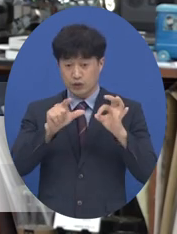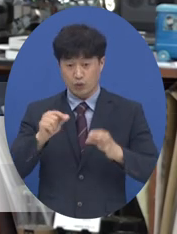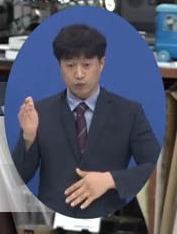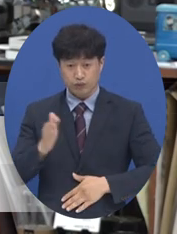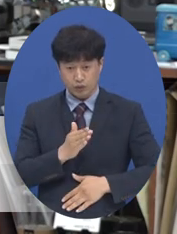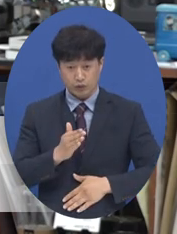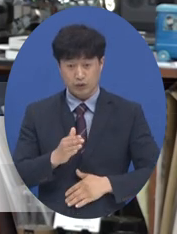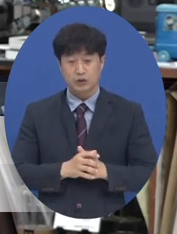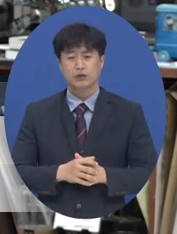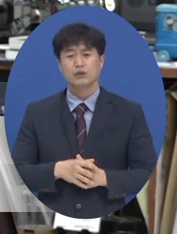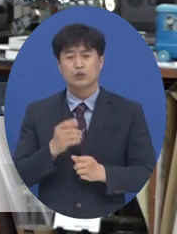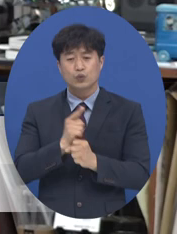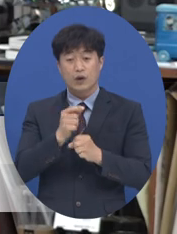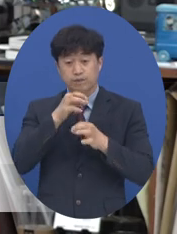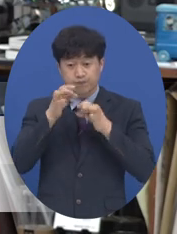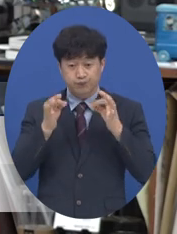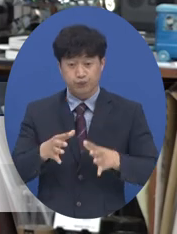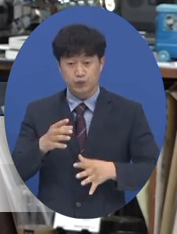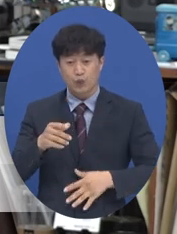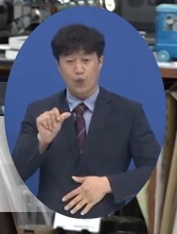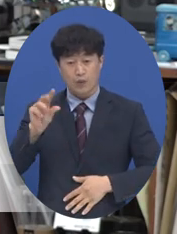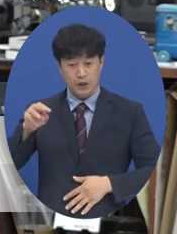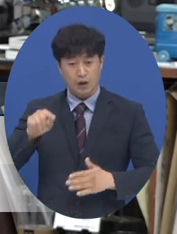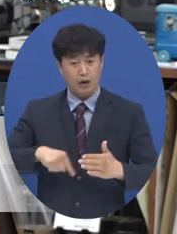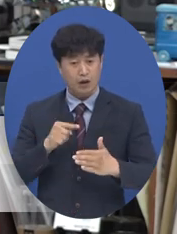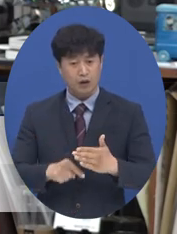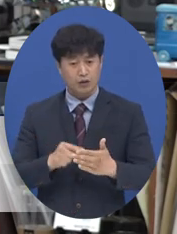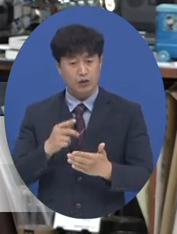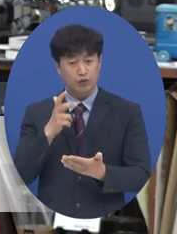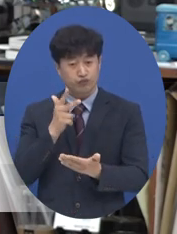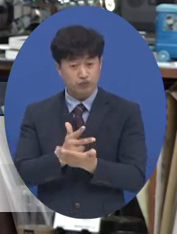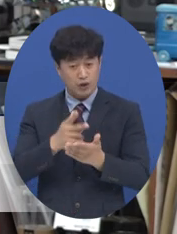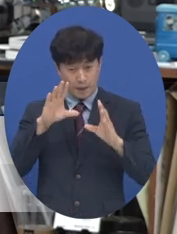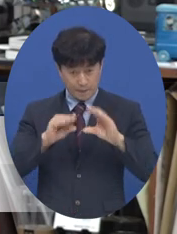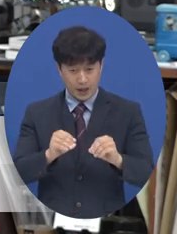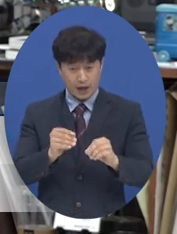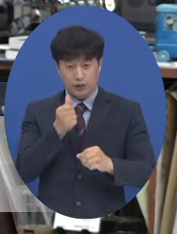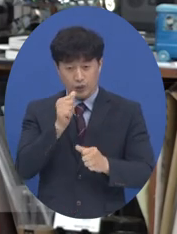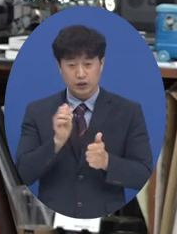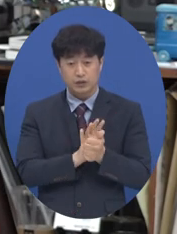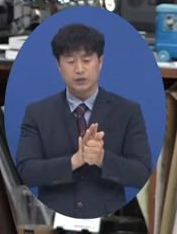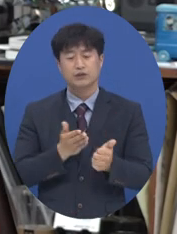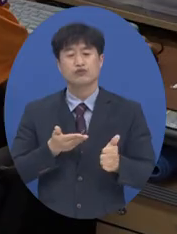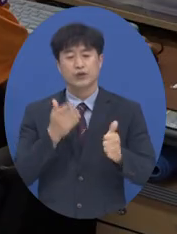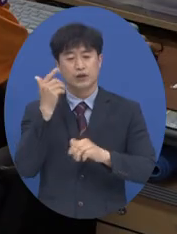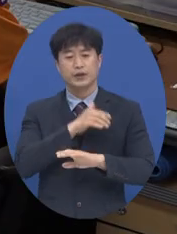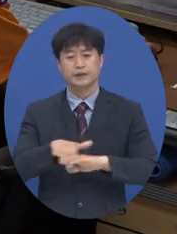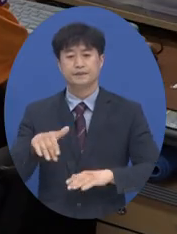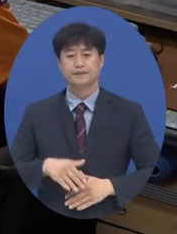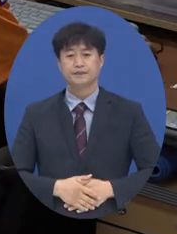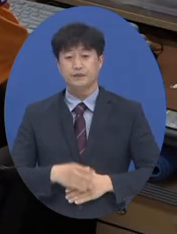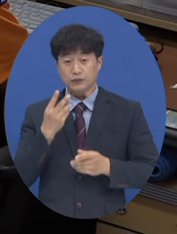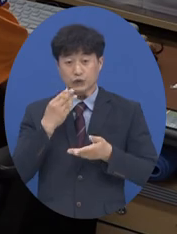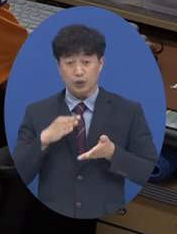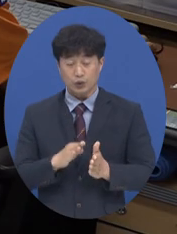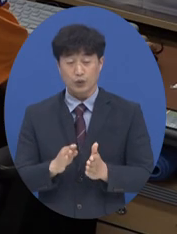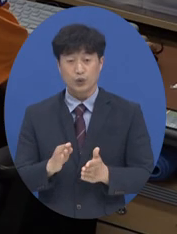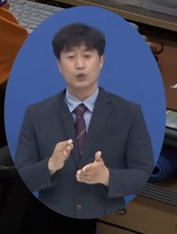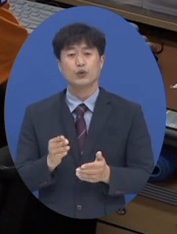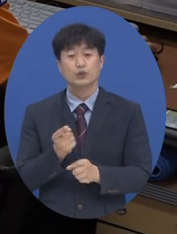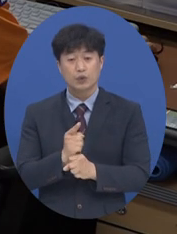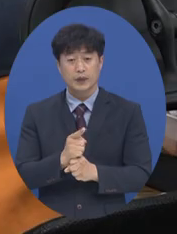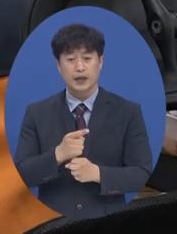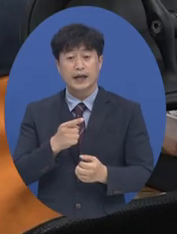금년도 10월에는 소화전 5m 이내 주정차 금지 알림 서비스를 제공할 예정입니다. 경기도